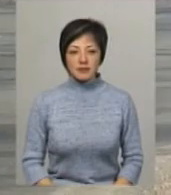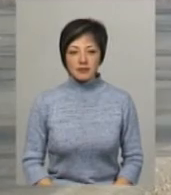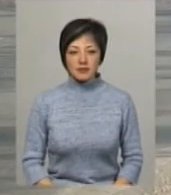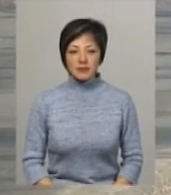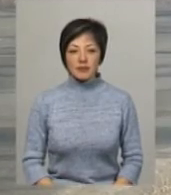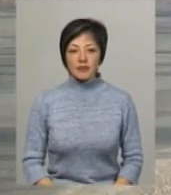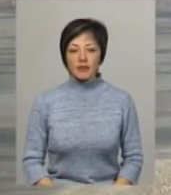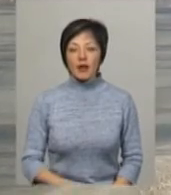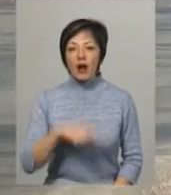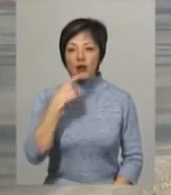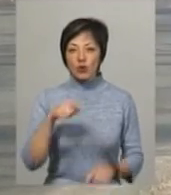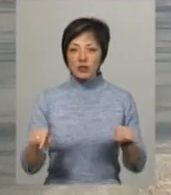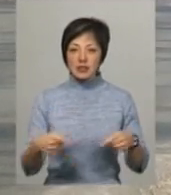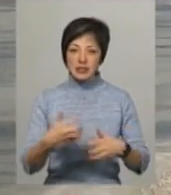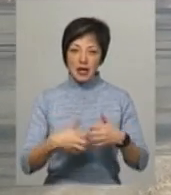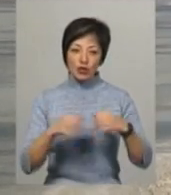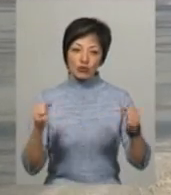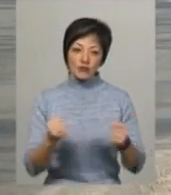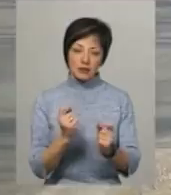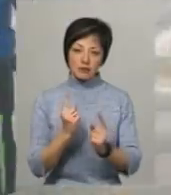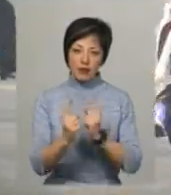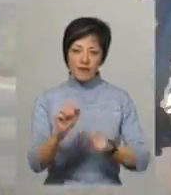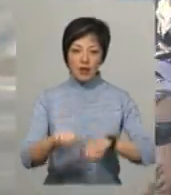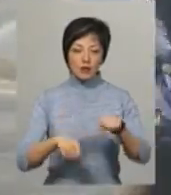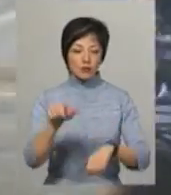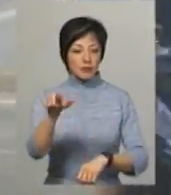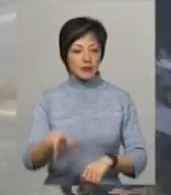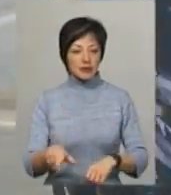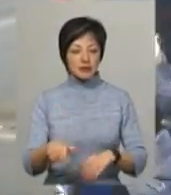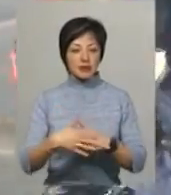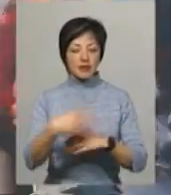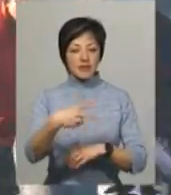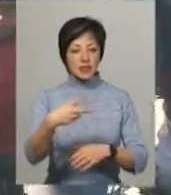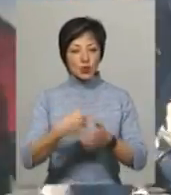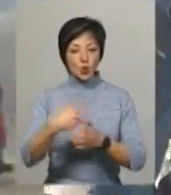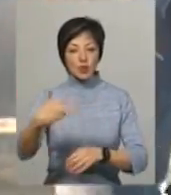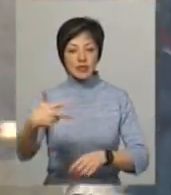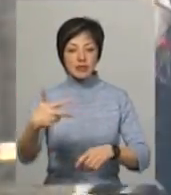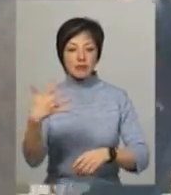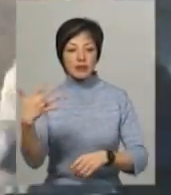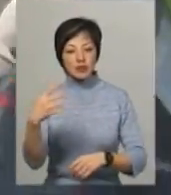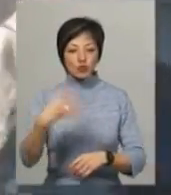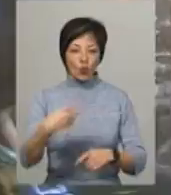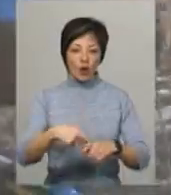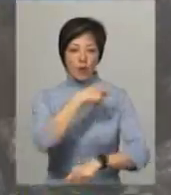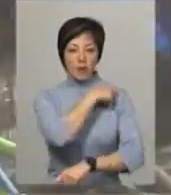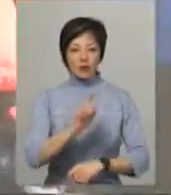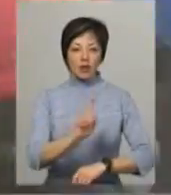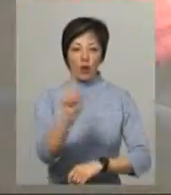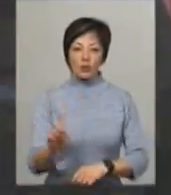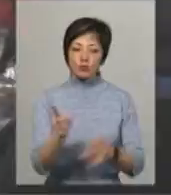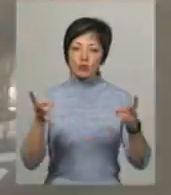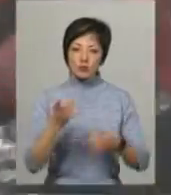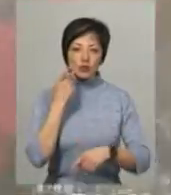За словами Олега Матковського, середня швидкість, яку може розвинути велосипедист, сягає від 20 до 35-40 км на годину.